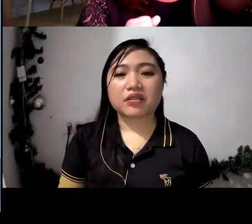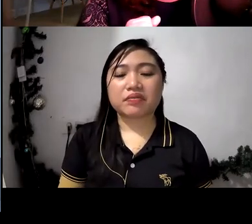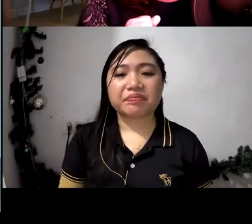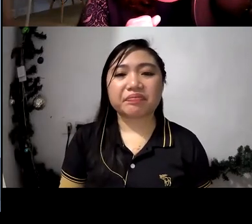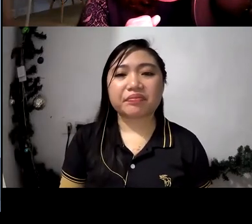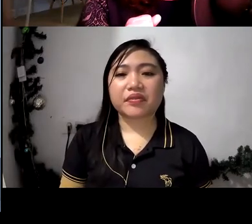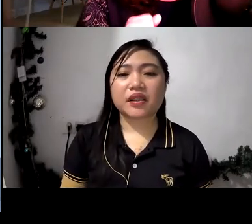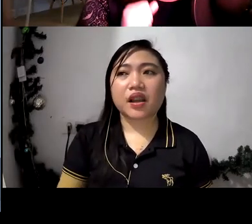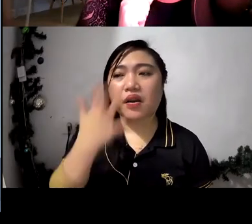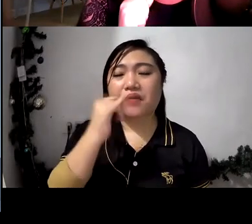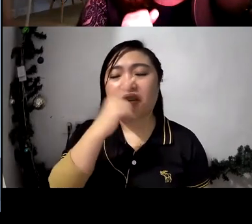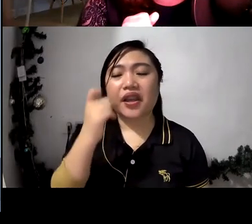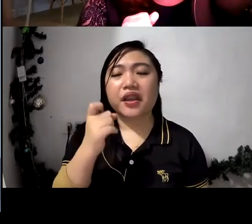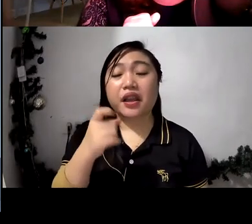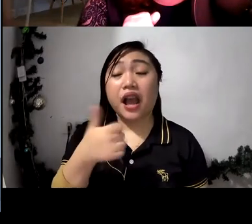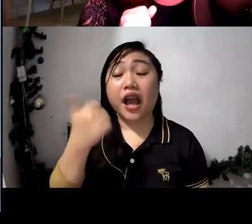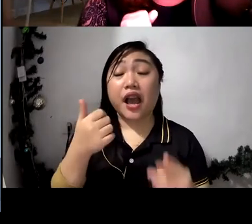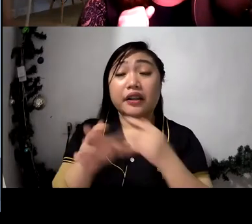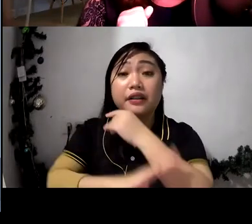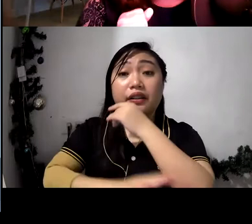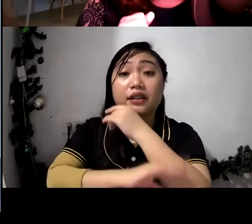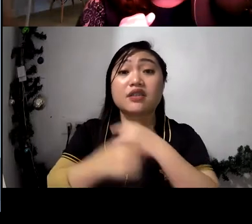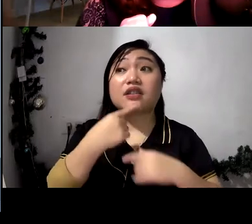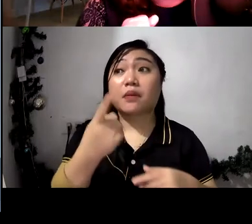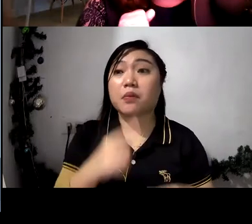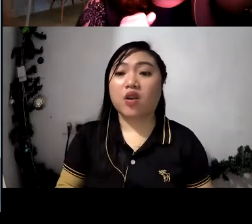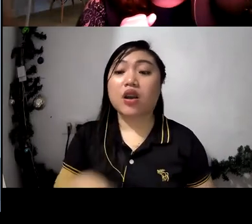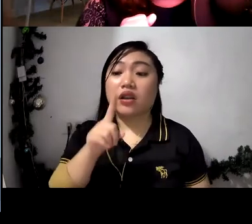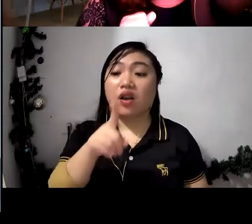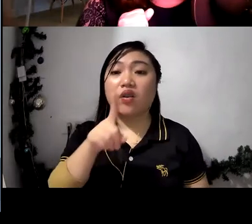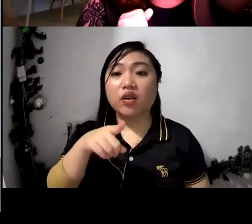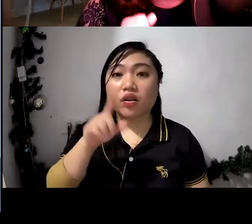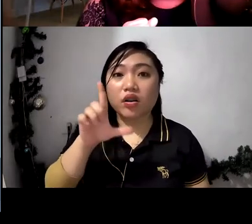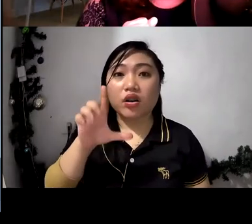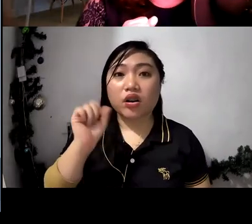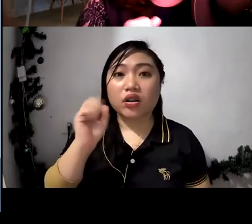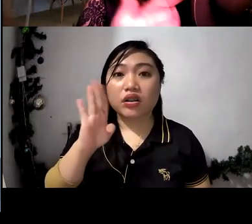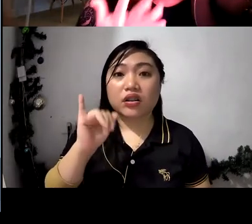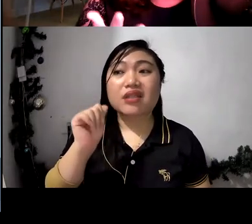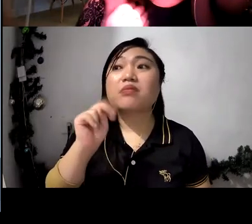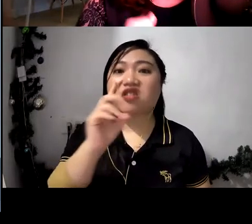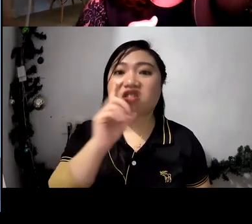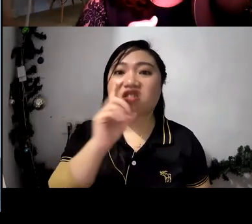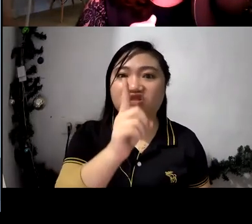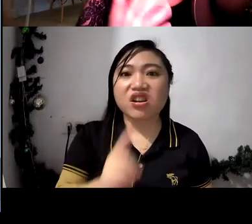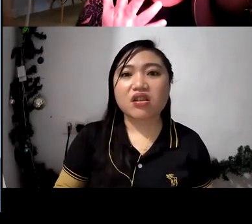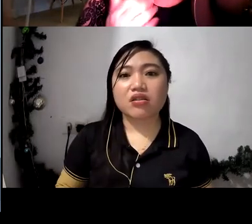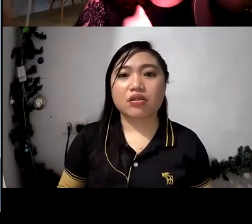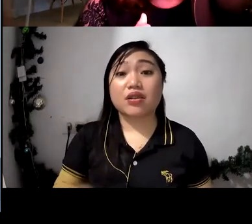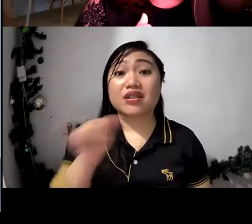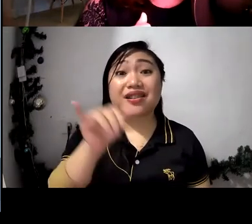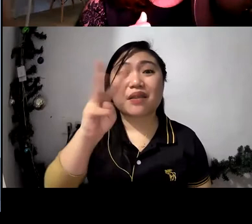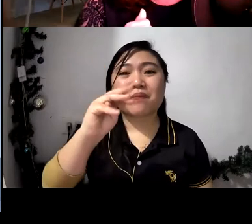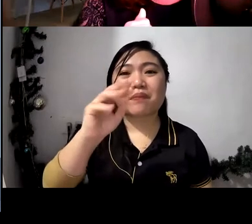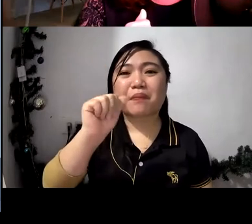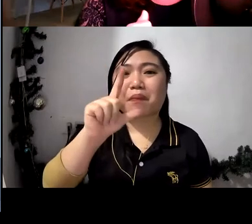to dahil pag nandun ka sa bansa nila at sinabi mong lesbian ka o gay ka, ay lagot ka. No, like Malaysia, for example, hulihin ka dyan,